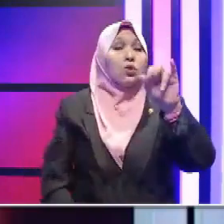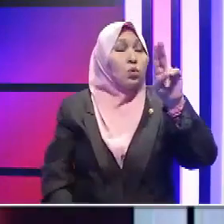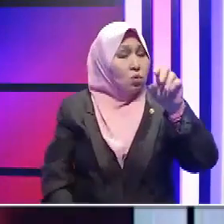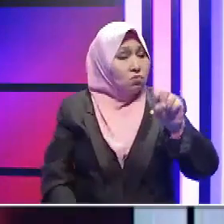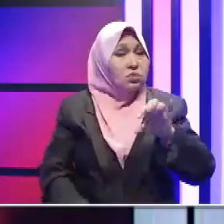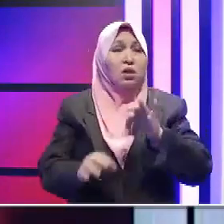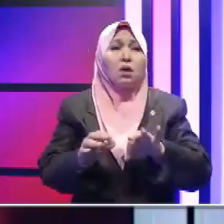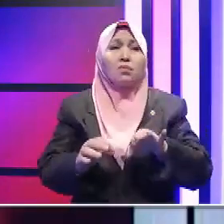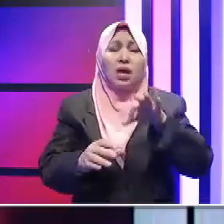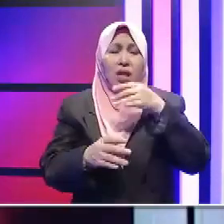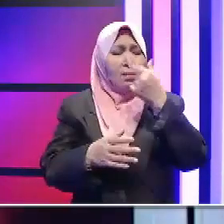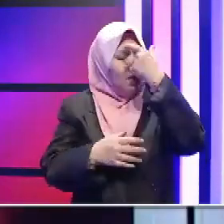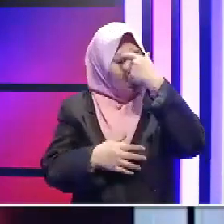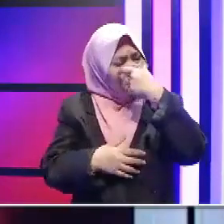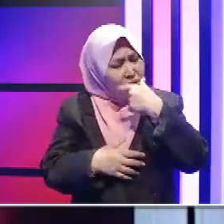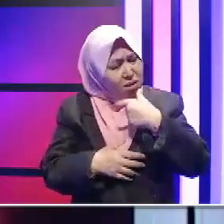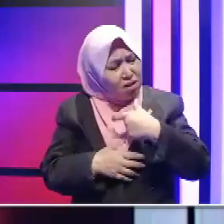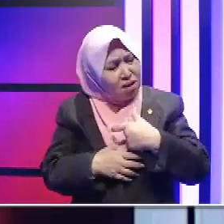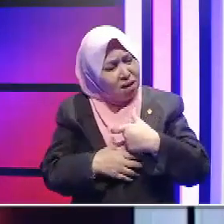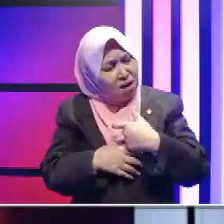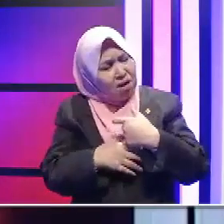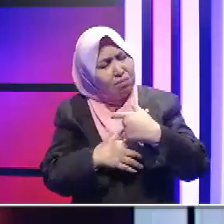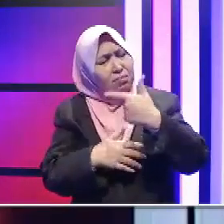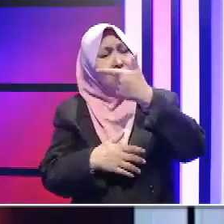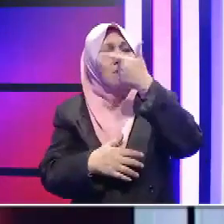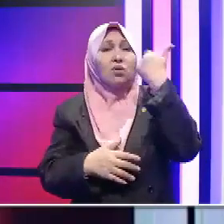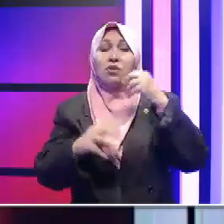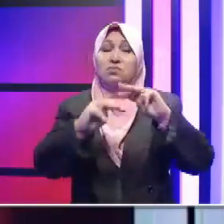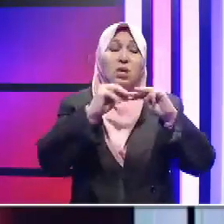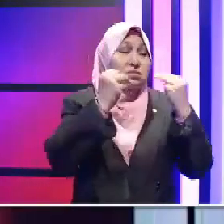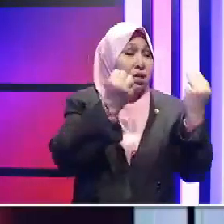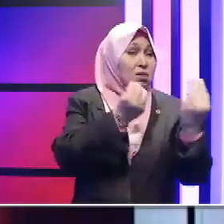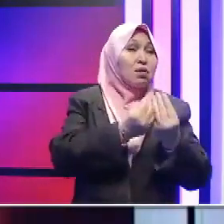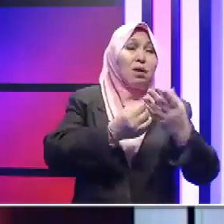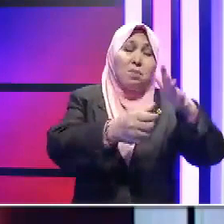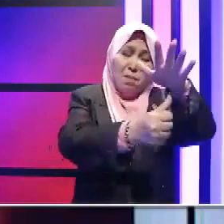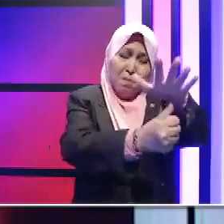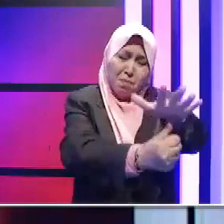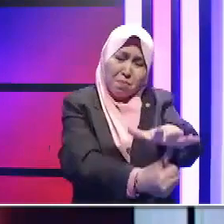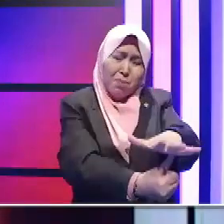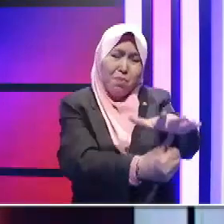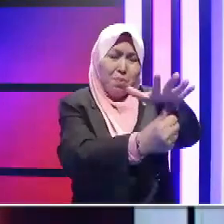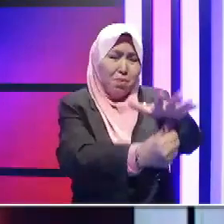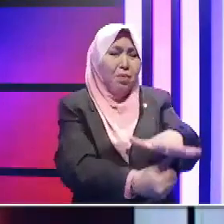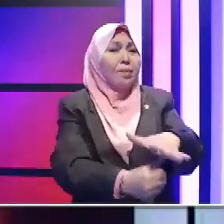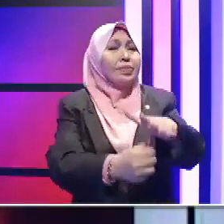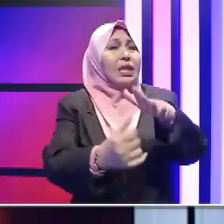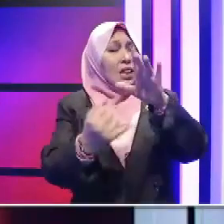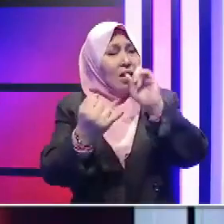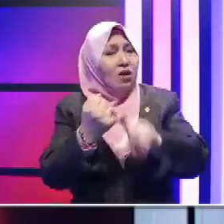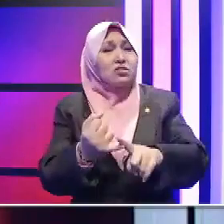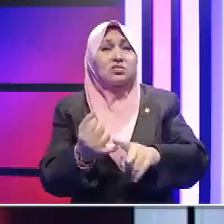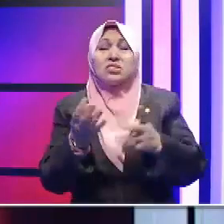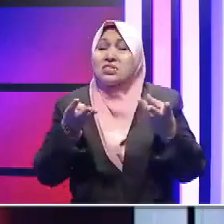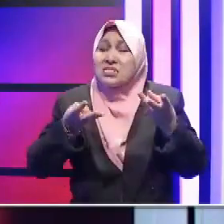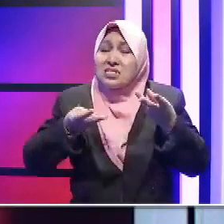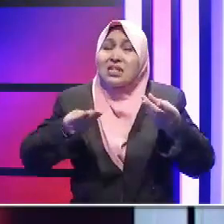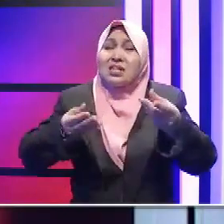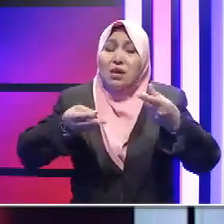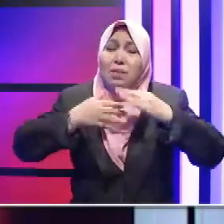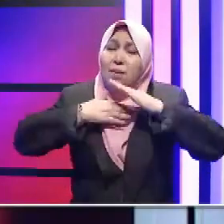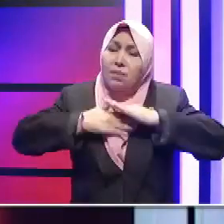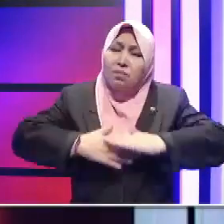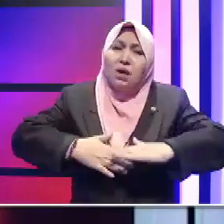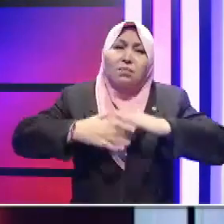kalau dalam keadaan kesedihan yang dirundung ikran kaum Dia memberikan tekanan dan sebagainya akhirnya zikir yang utama yang menentramkan